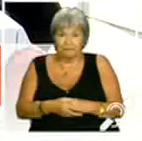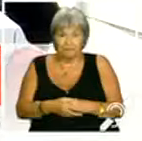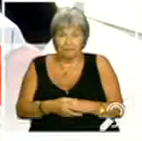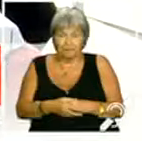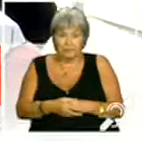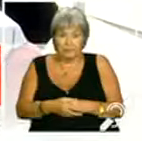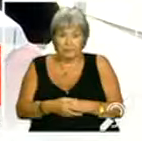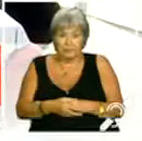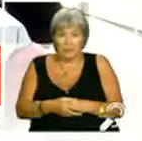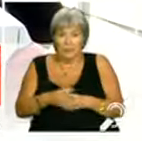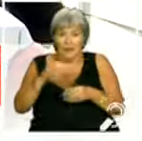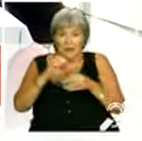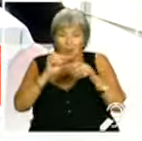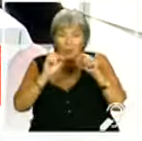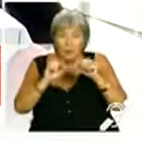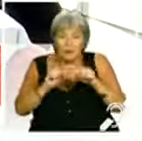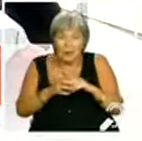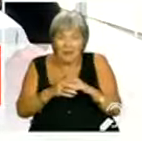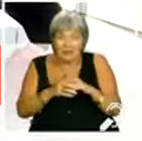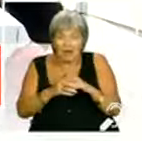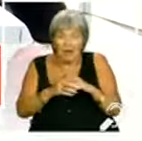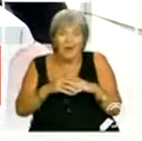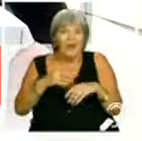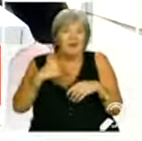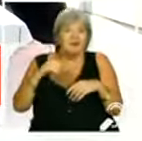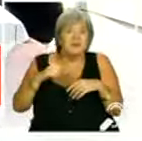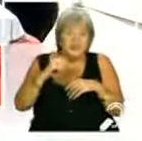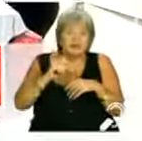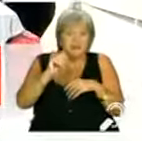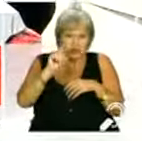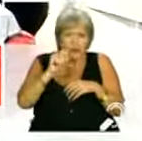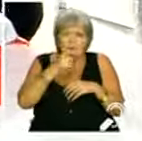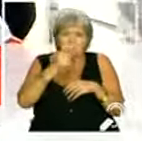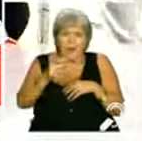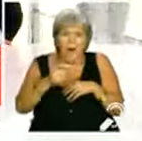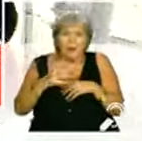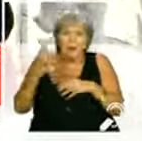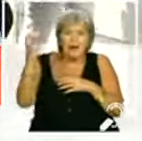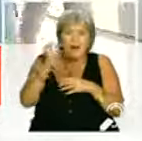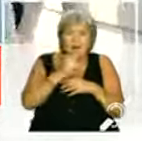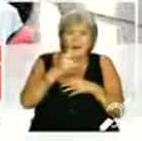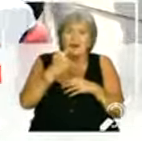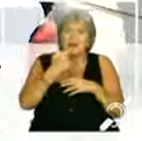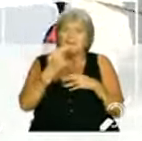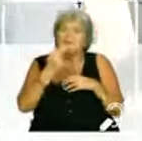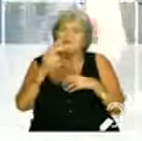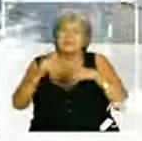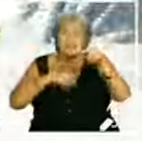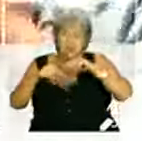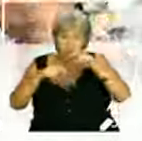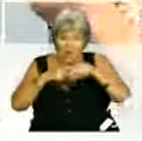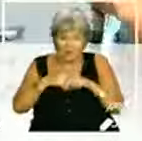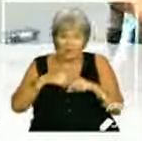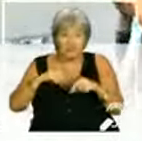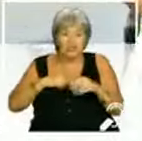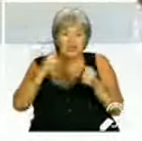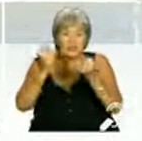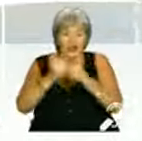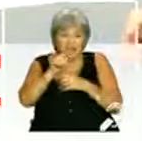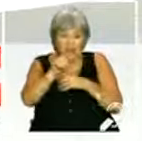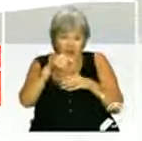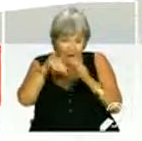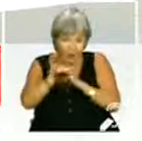Bună ziua, chiar în aceste momente autorul accidentului a fost scos de aici, de la audier, de la Brigada Rutieră Capitale, și se află în această